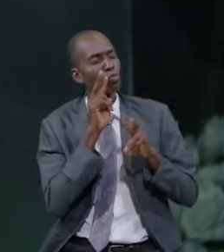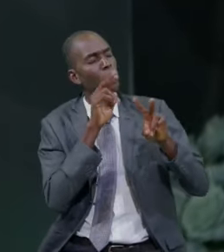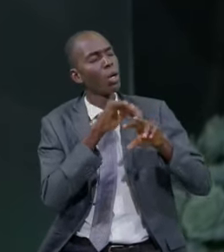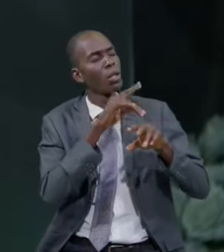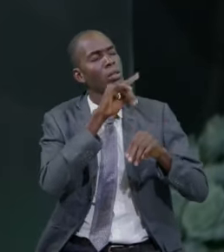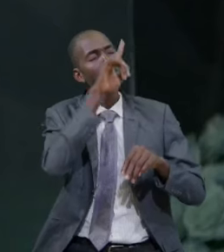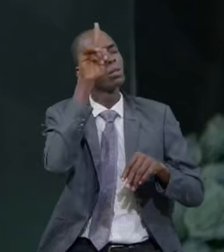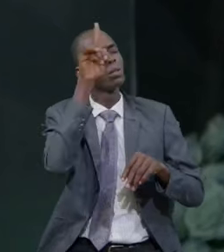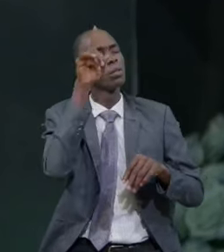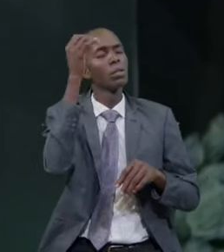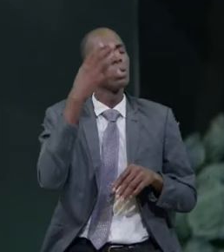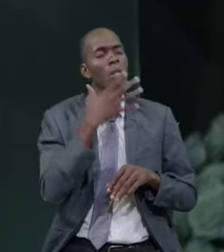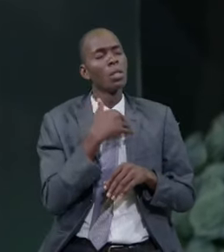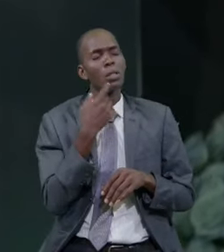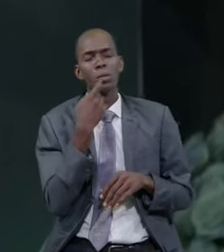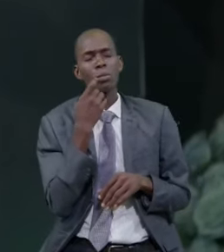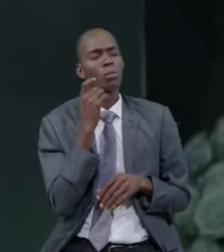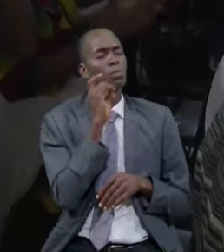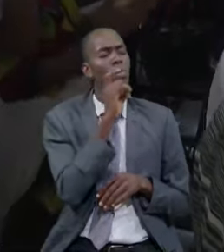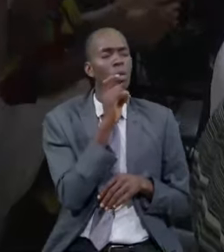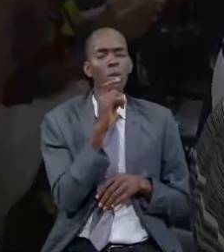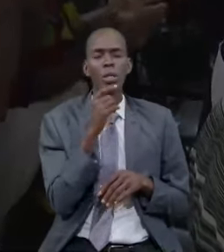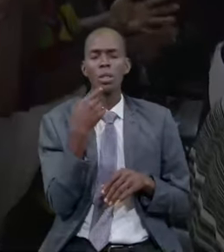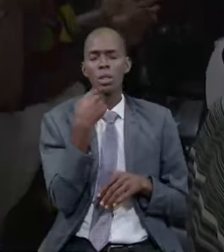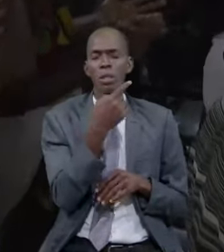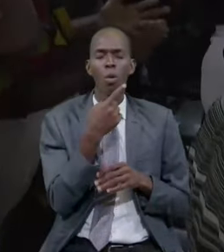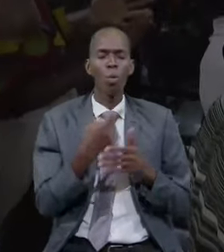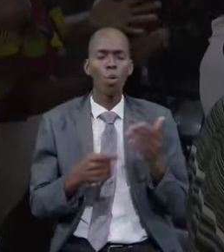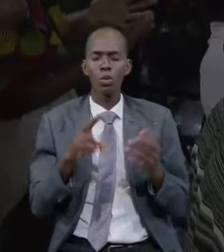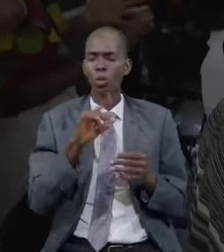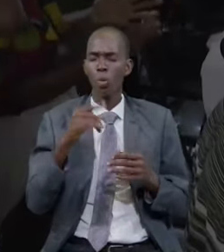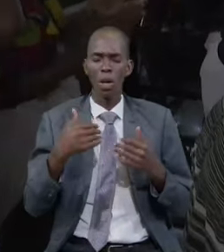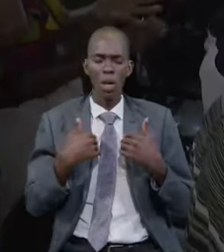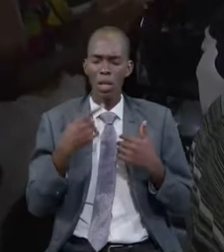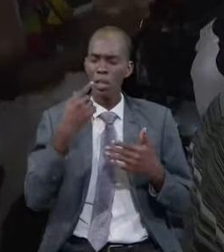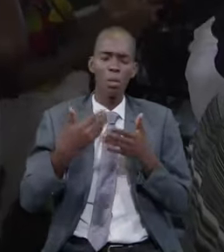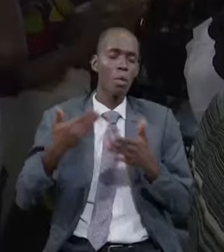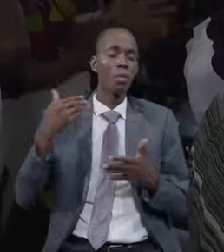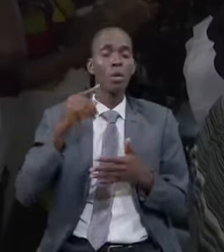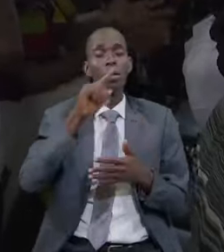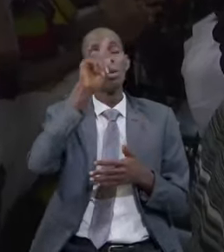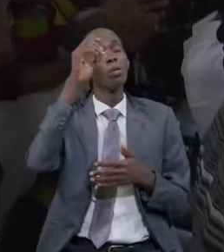et tu diras ce que personne n'a jamais dit. Soleil, arrête-toi.